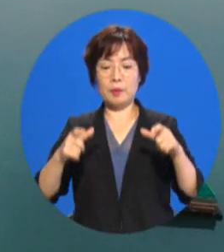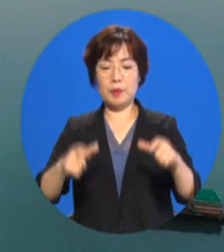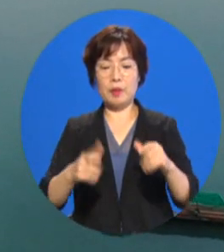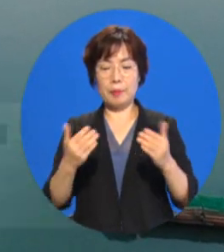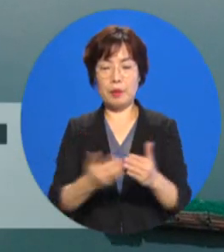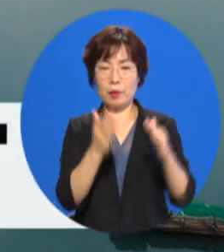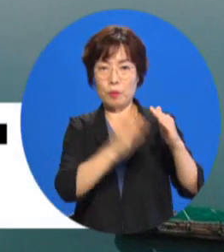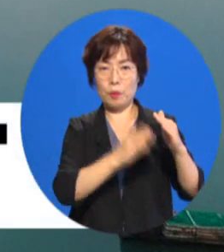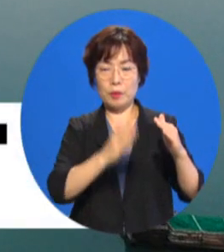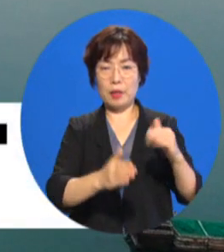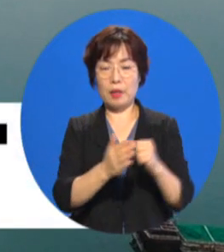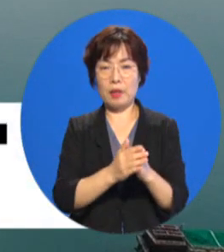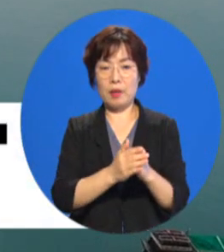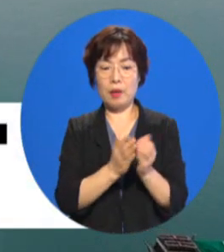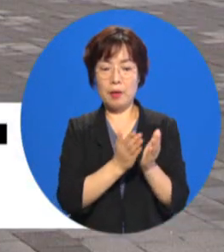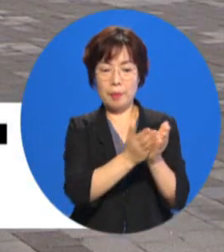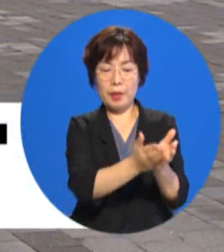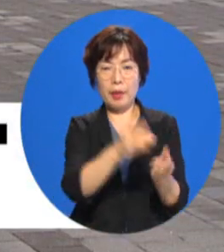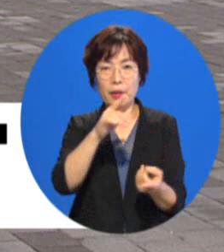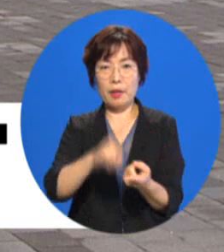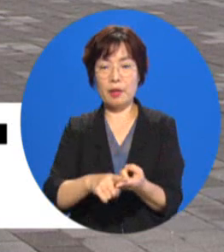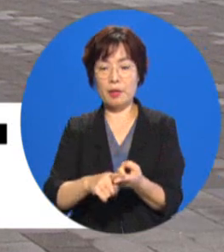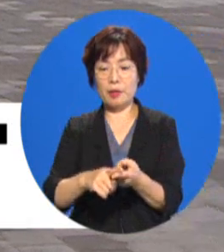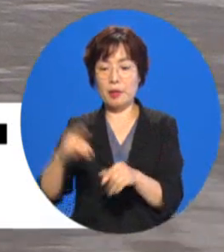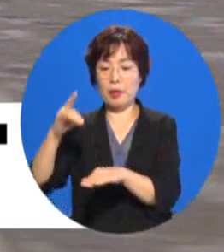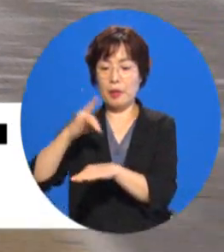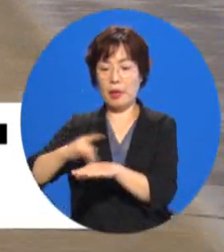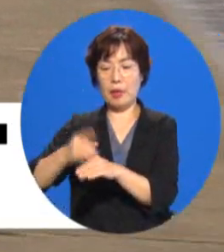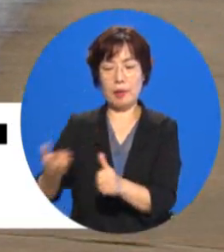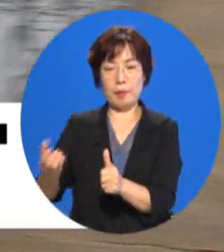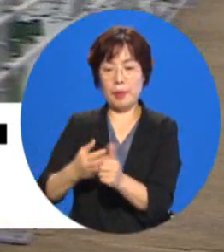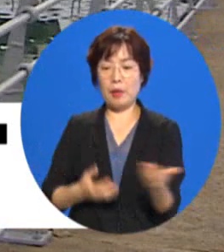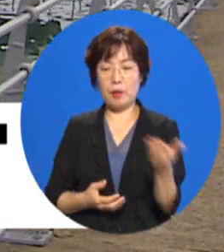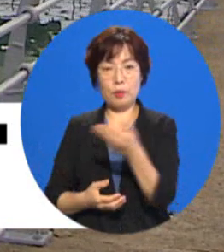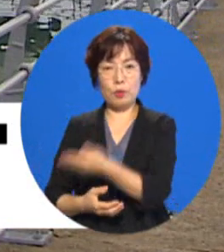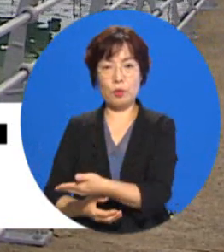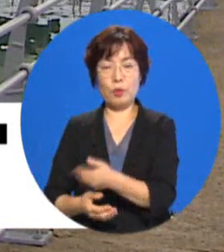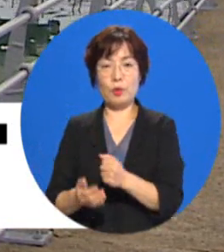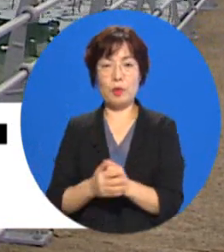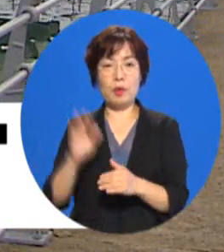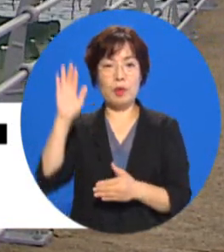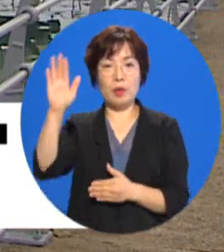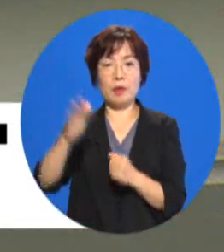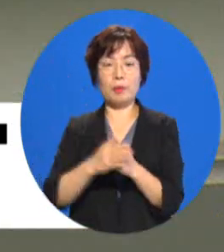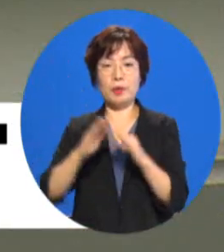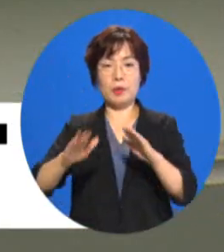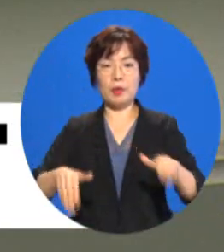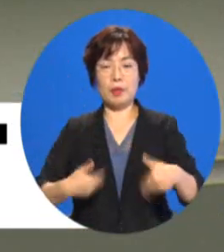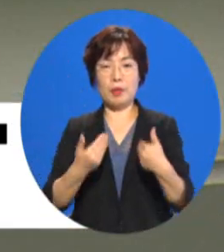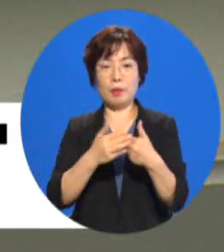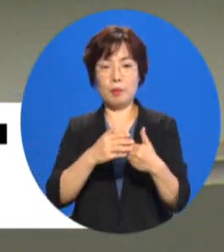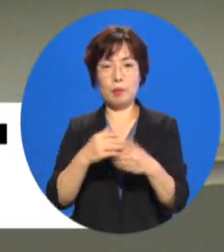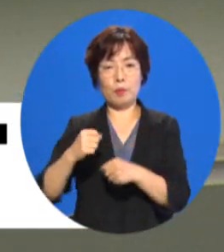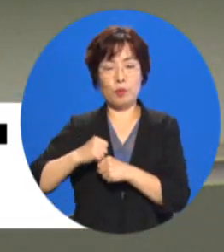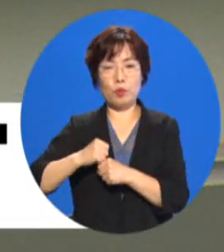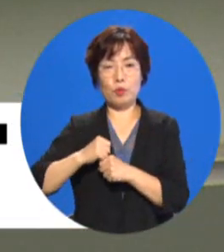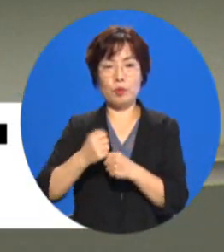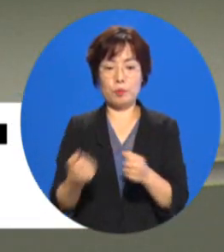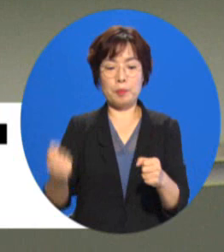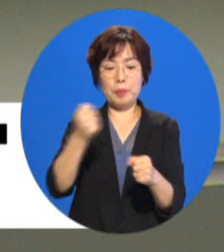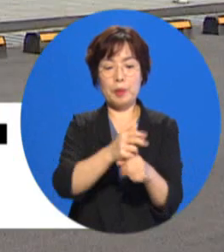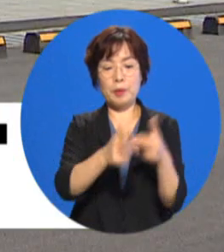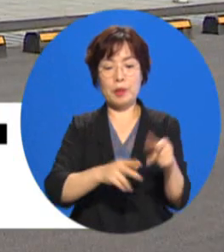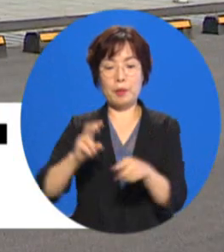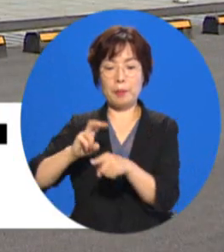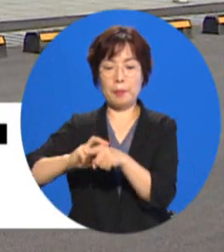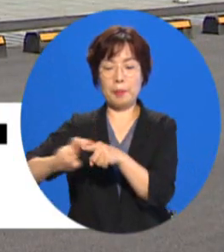전남개발공사의 애물단지였던 울돌목 거북배를 해남군이 인수했습니다. 향후 전라 우수영 복원사업, 해상